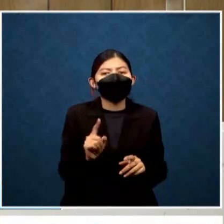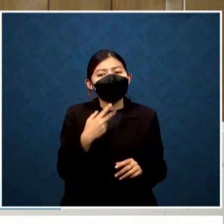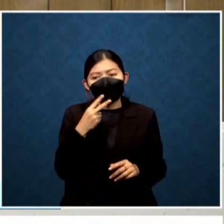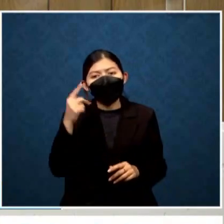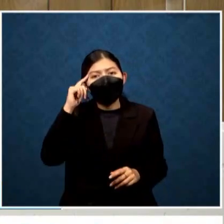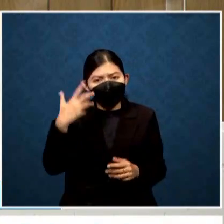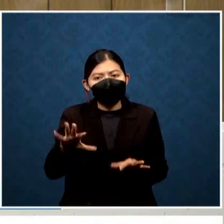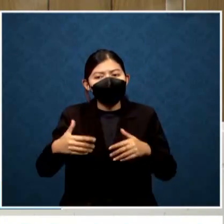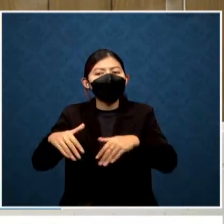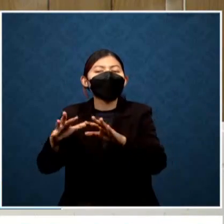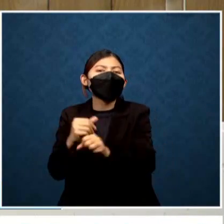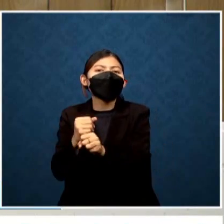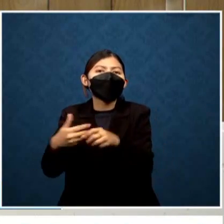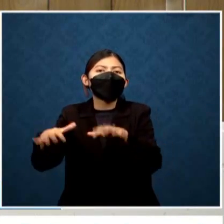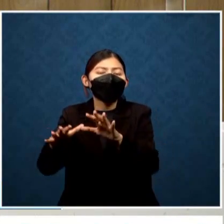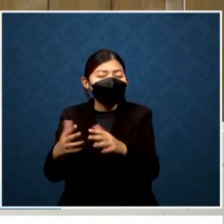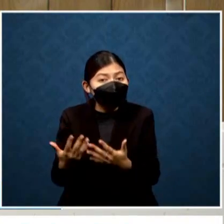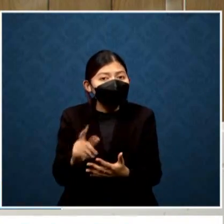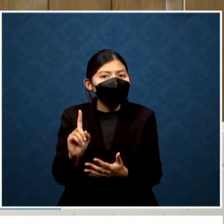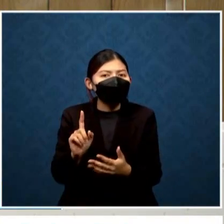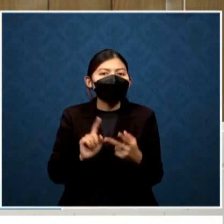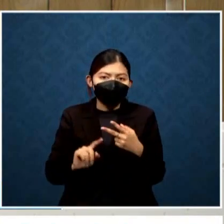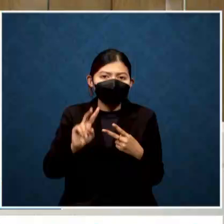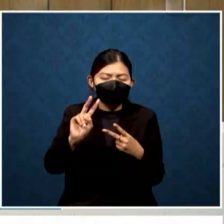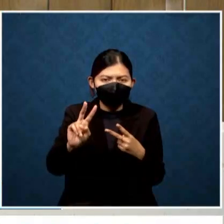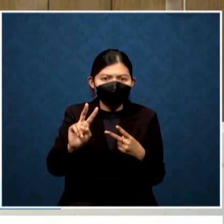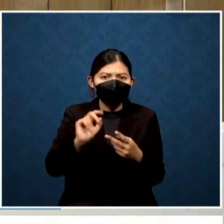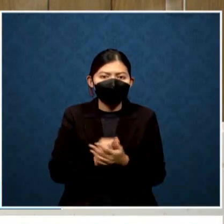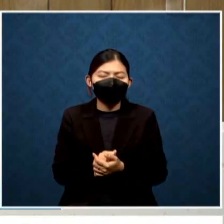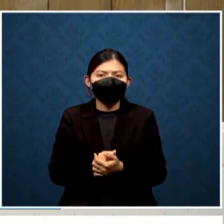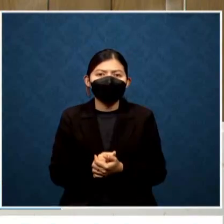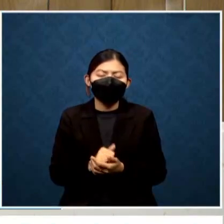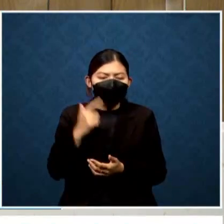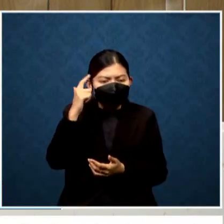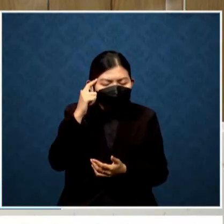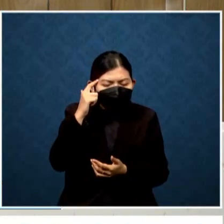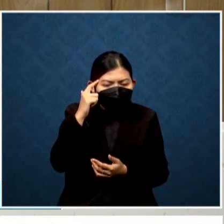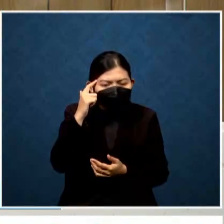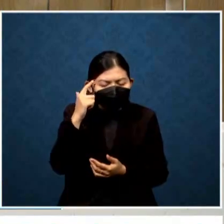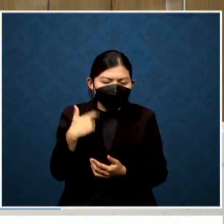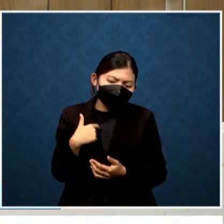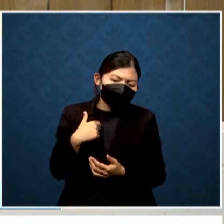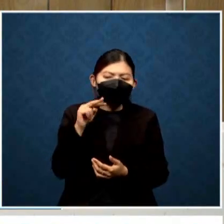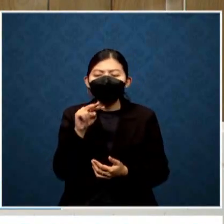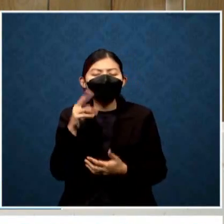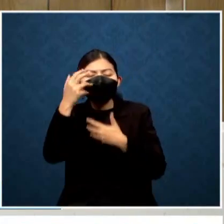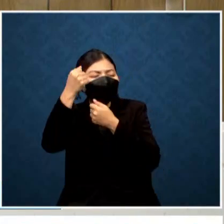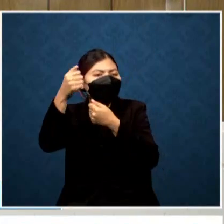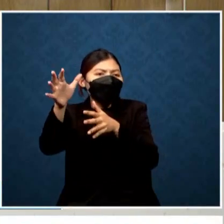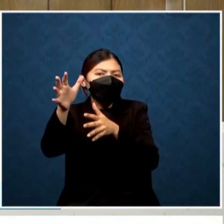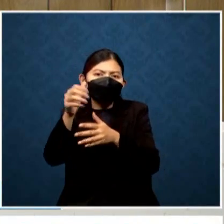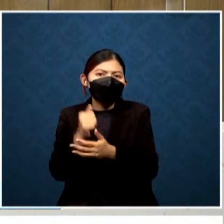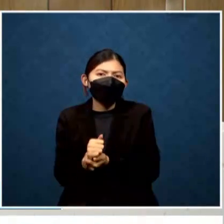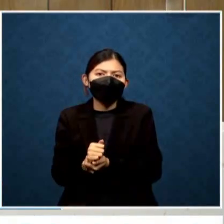หนึ่งอันที่2ที่น่าสนใจก็คือว่าเขาอาจจะปล่อยปละละเลยนะครับไ